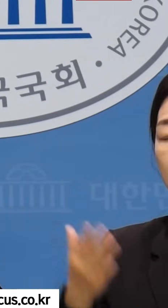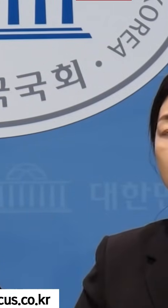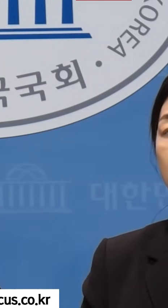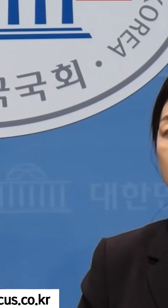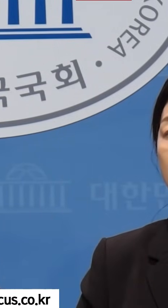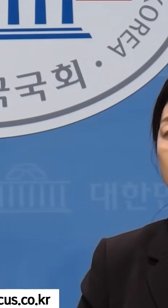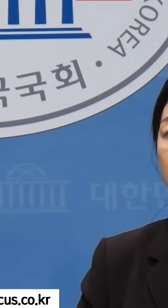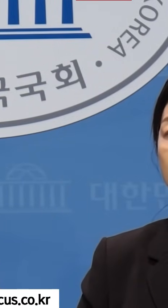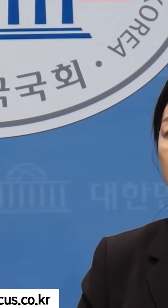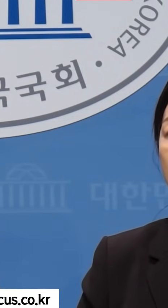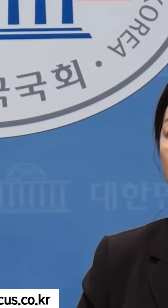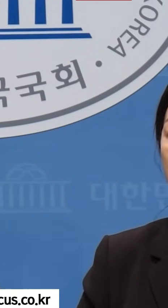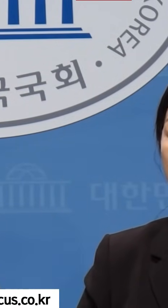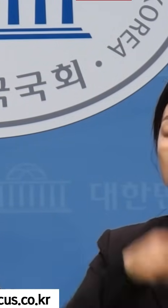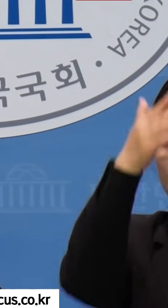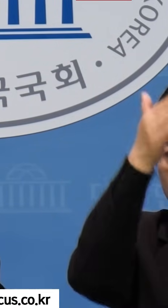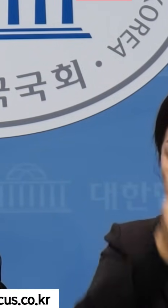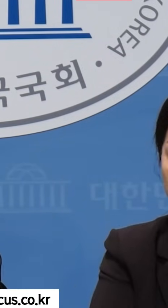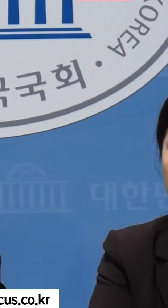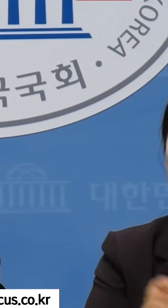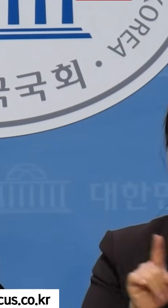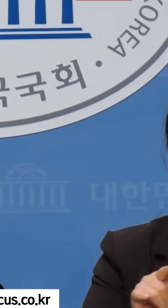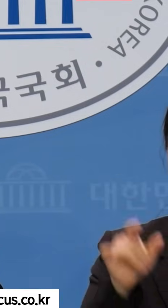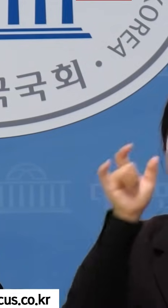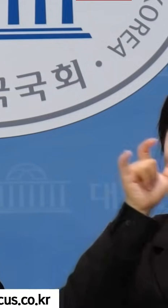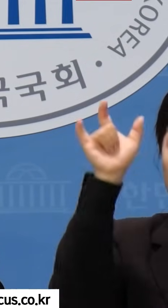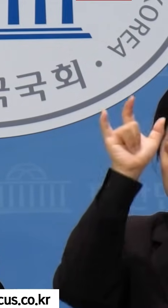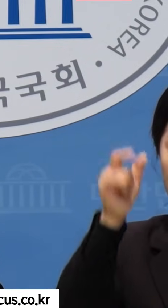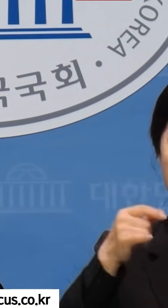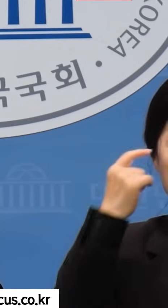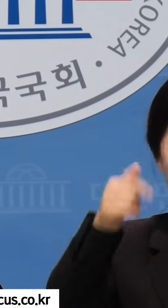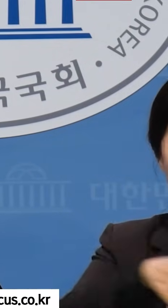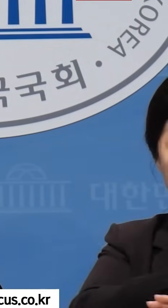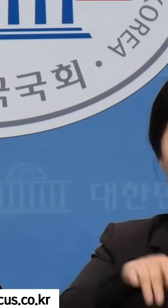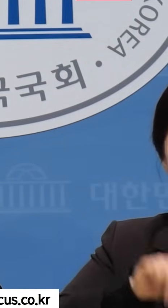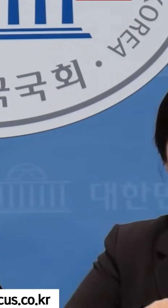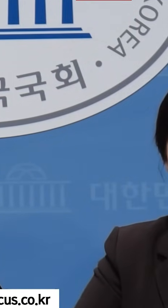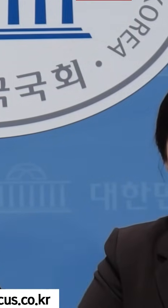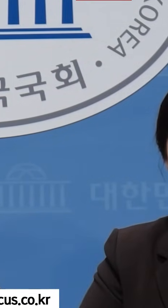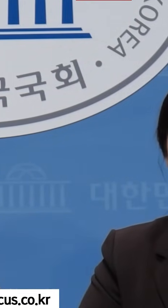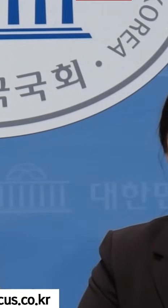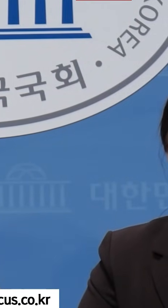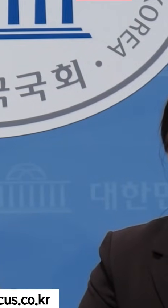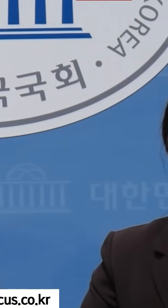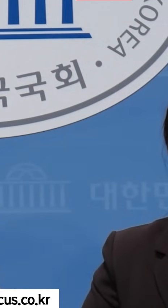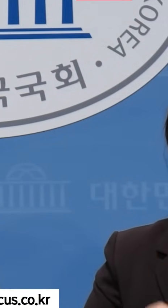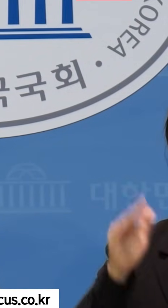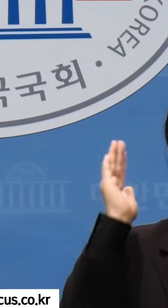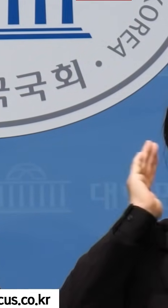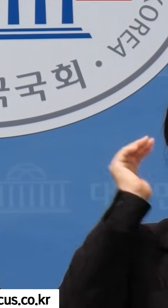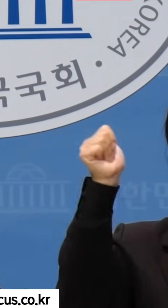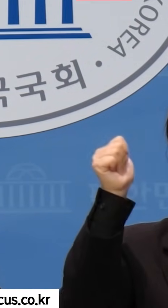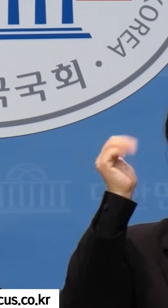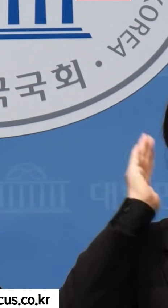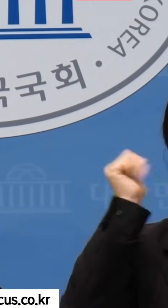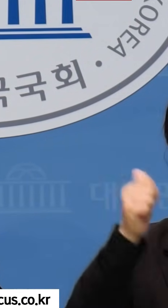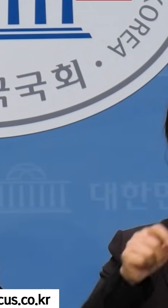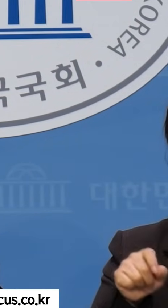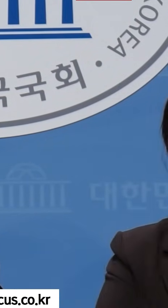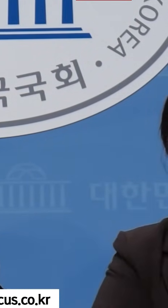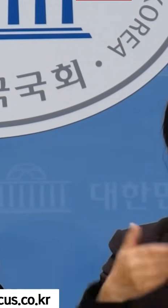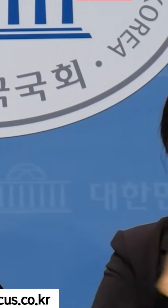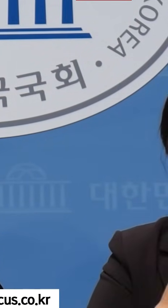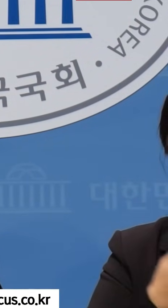불과합니다. 이러다가 결국 최순실의 소망대로 최 씨가 대통령 특사로